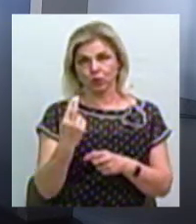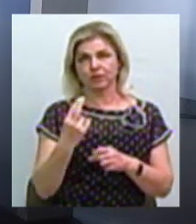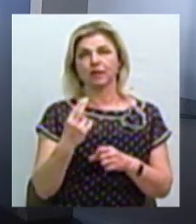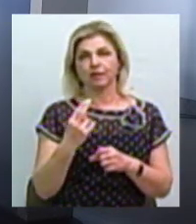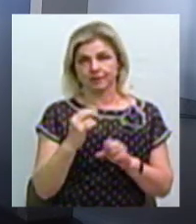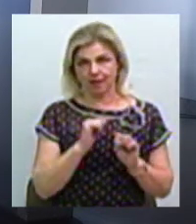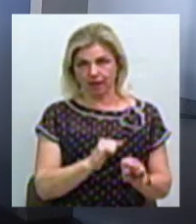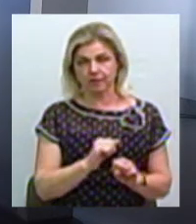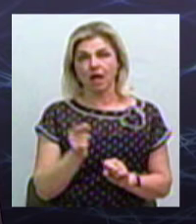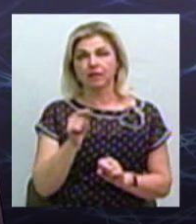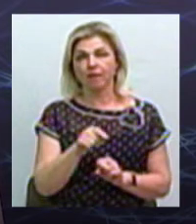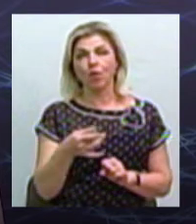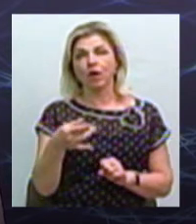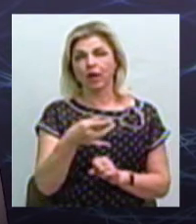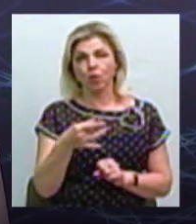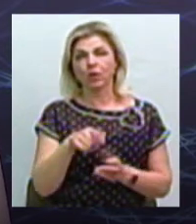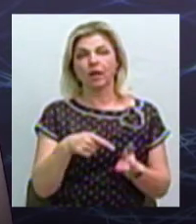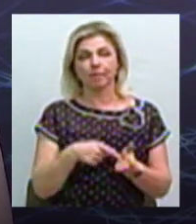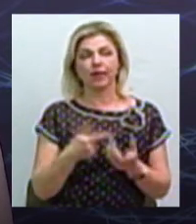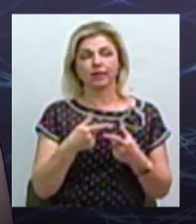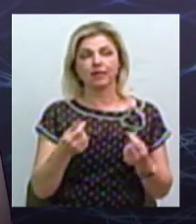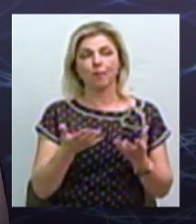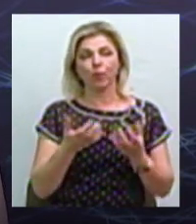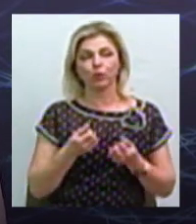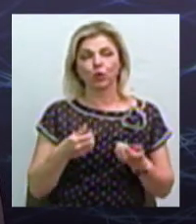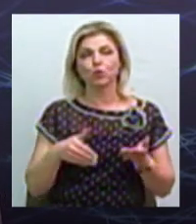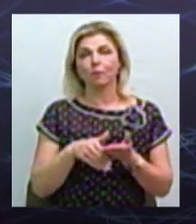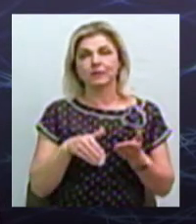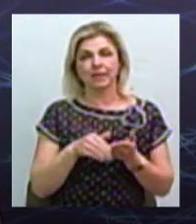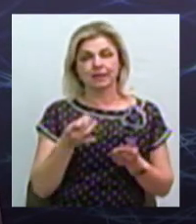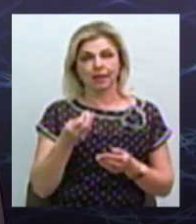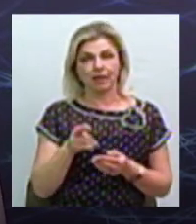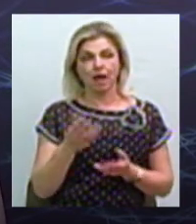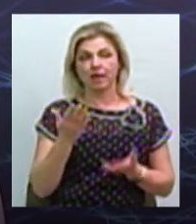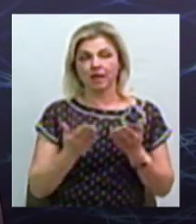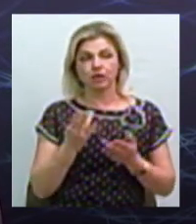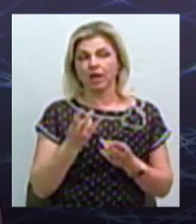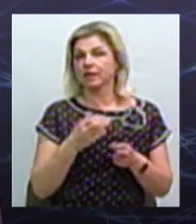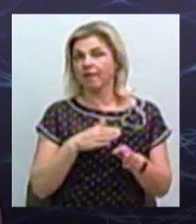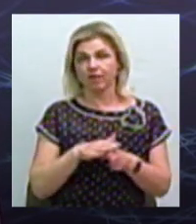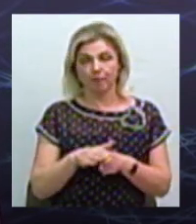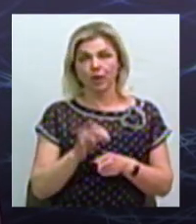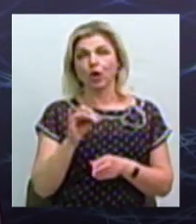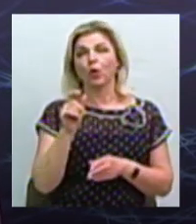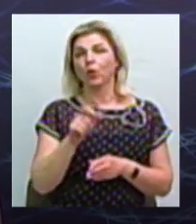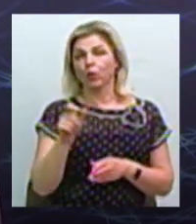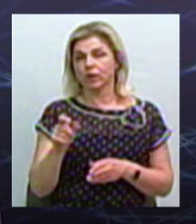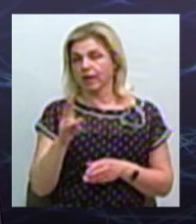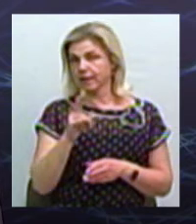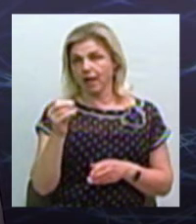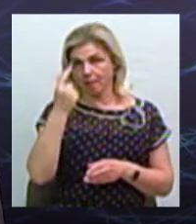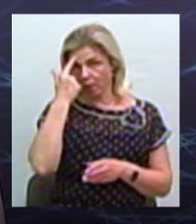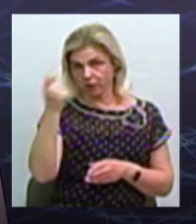району, того міста, де ви отримаєте субсидію. Якщо цього не буде зроблено і громадяни не